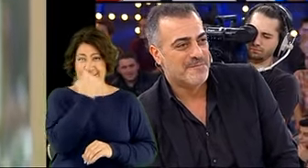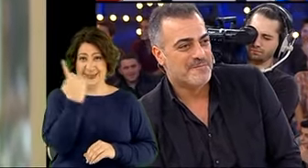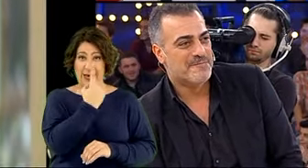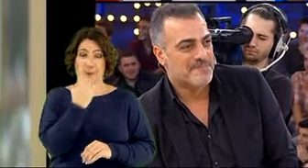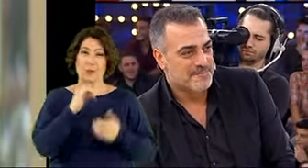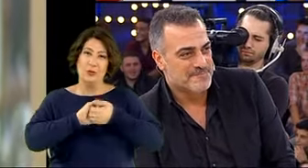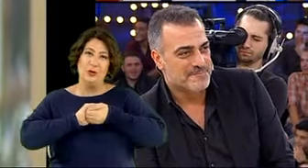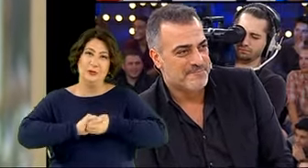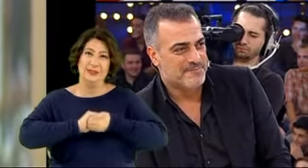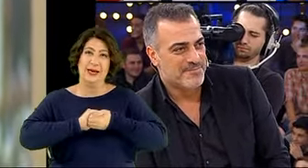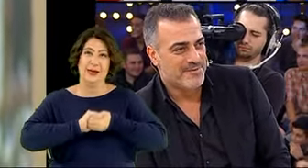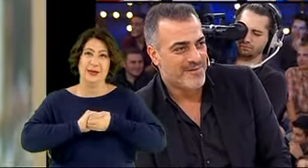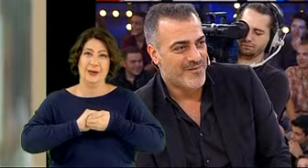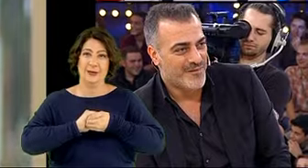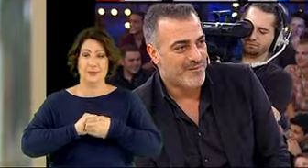Yalnızım